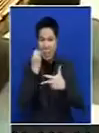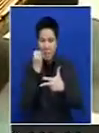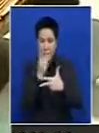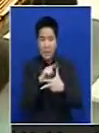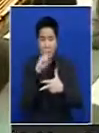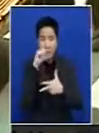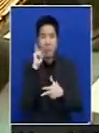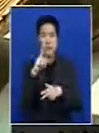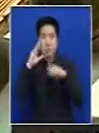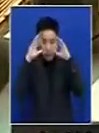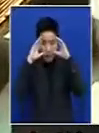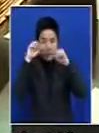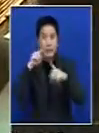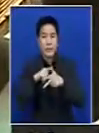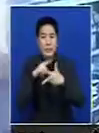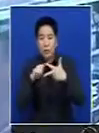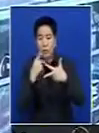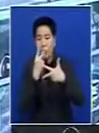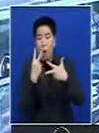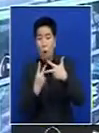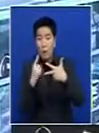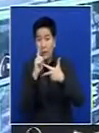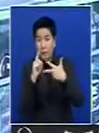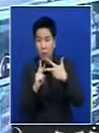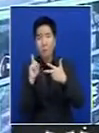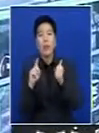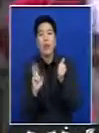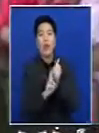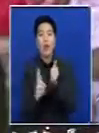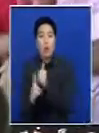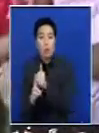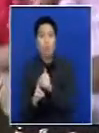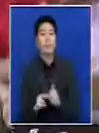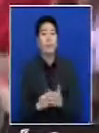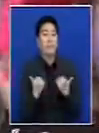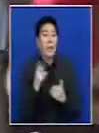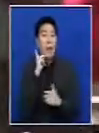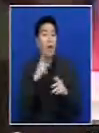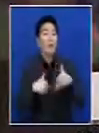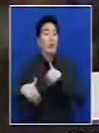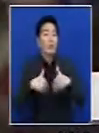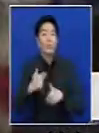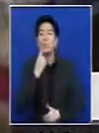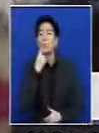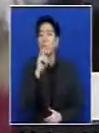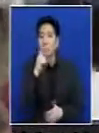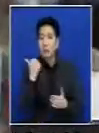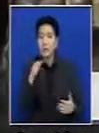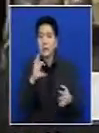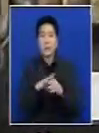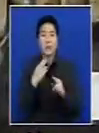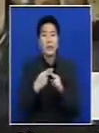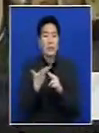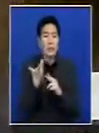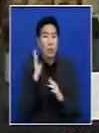ดจะเป็นประธานาธิบดีส่วนอีก2คนจะเป็นรองประธานาธิบดีค่ะทางสื่อท้องถิ่นได้รายงานด้วยนะคะว่านายถิ่นจ